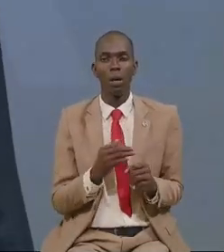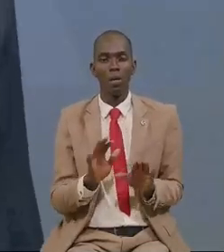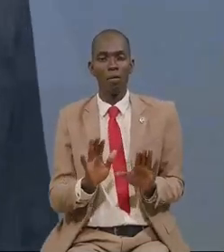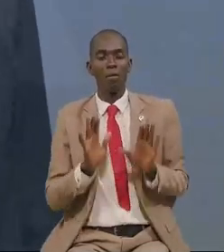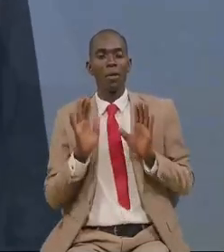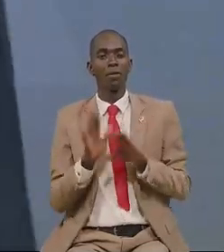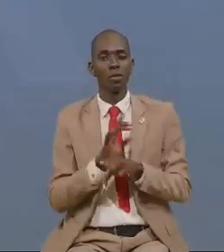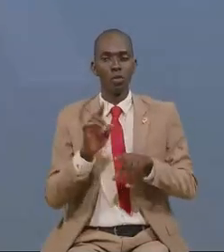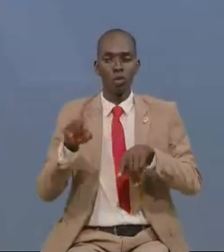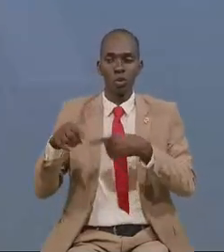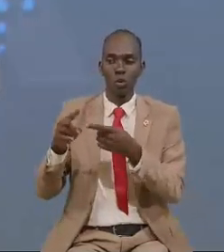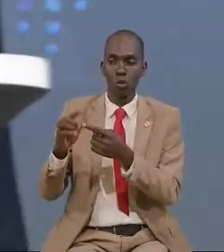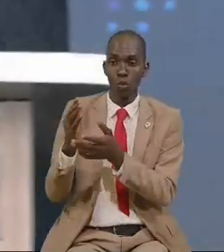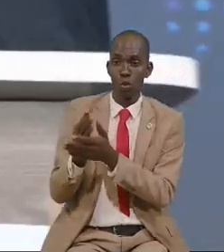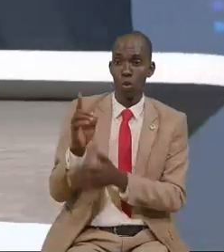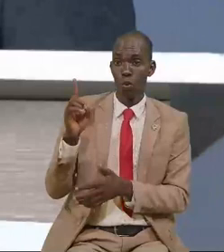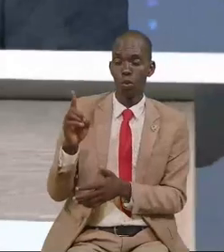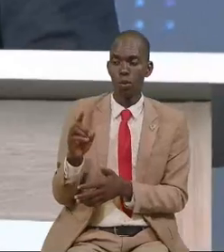Tu vas vers quelqu'un.